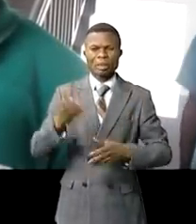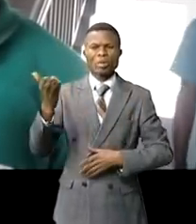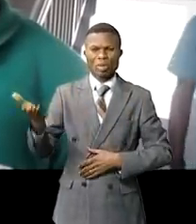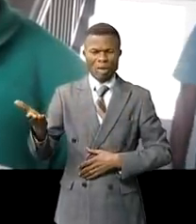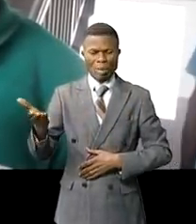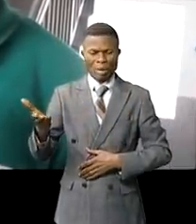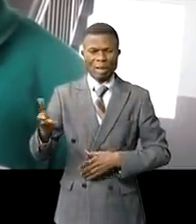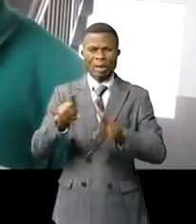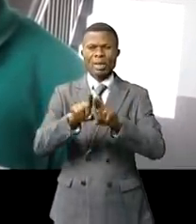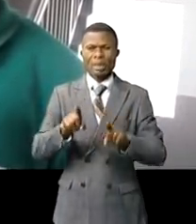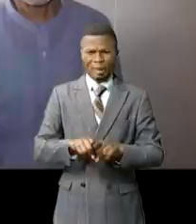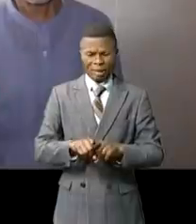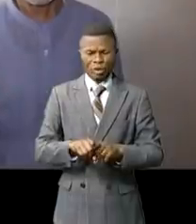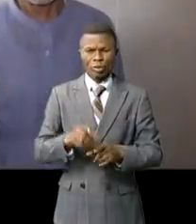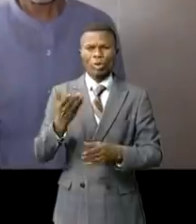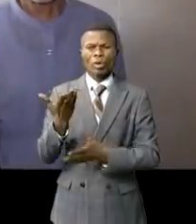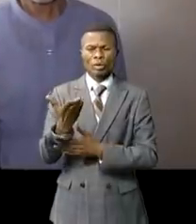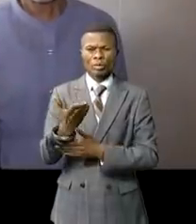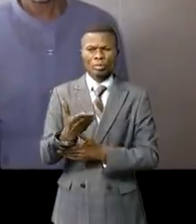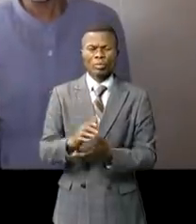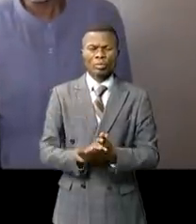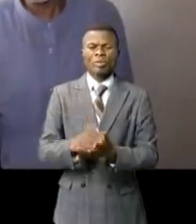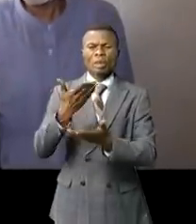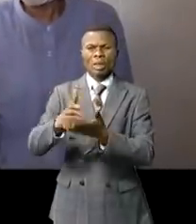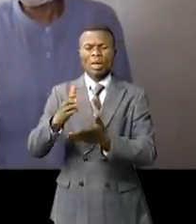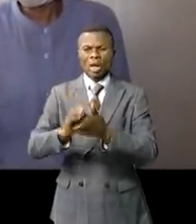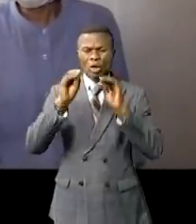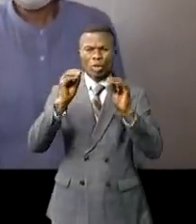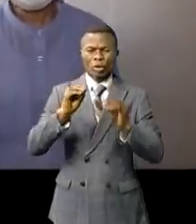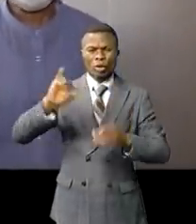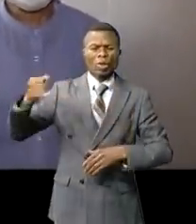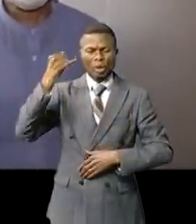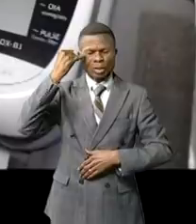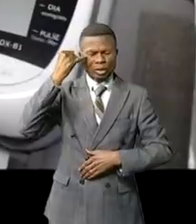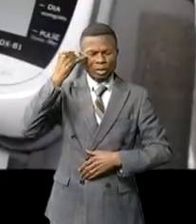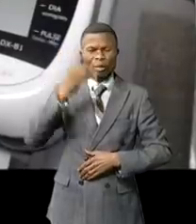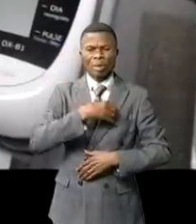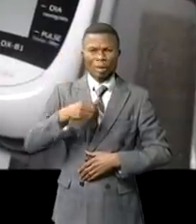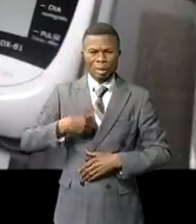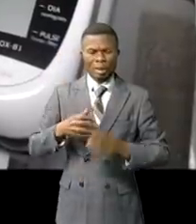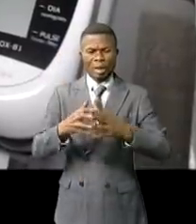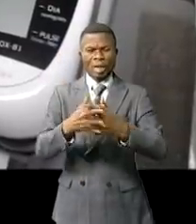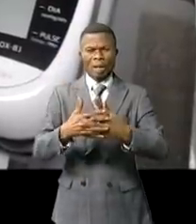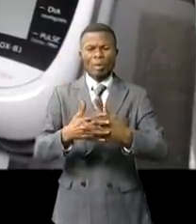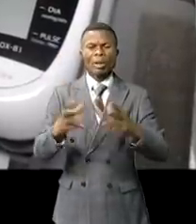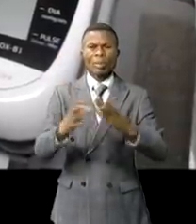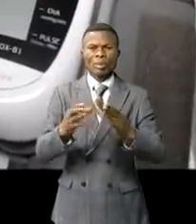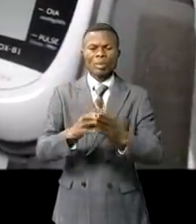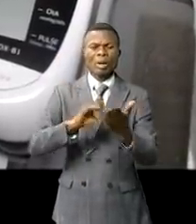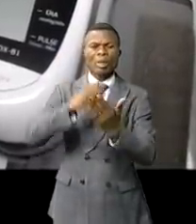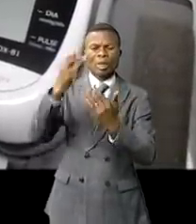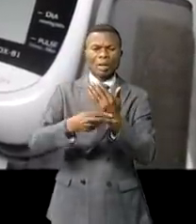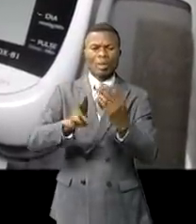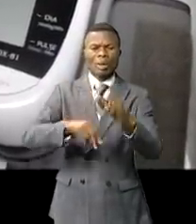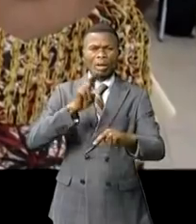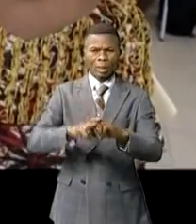à exister. Dispensé par des Japonais de Swag Corporation en partenariat avec le Programme